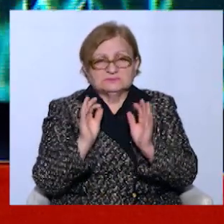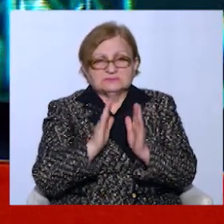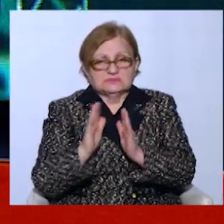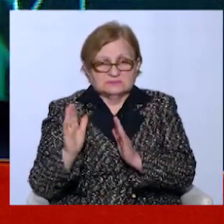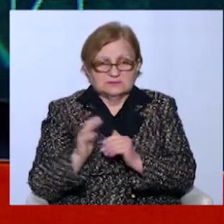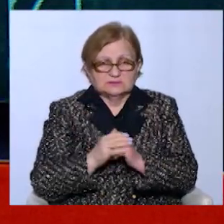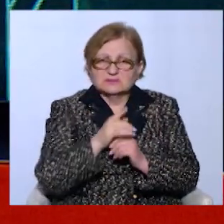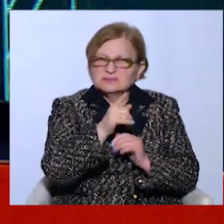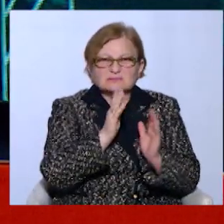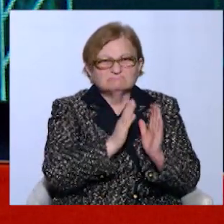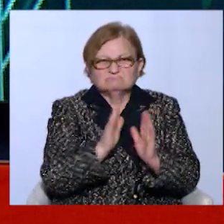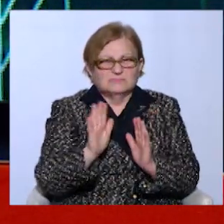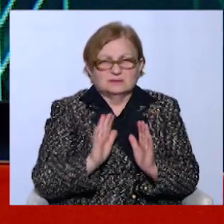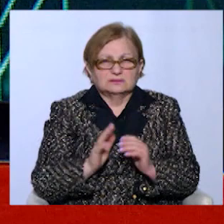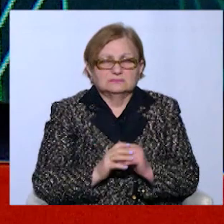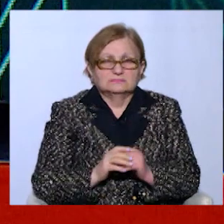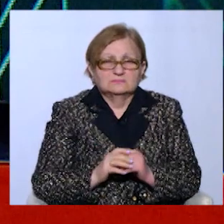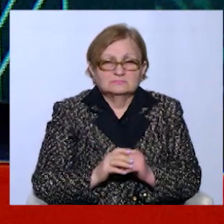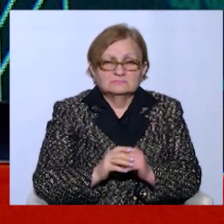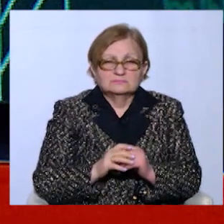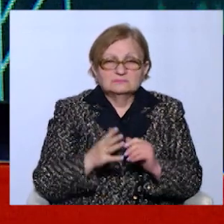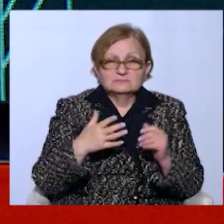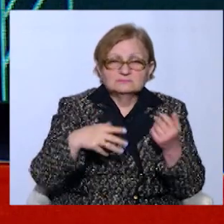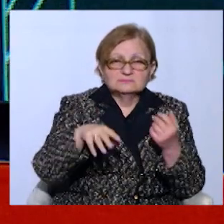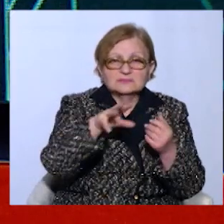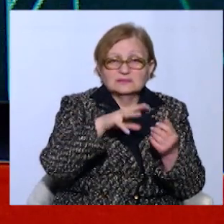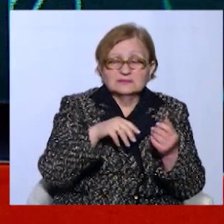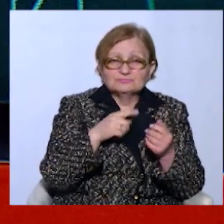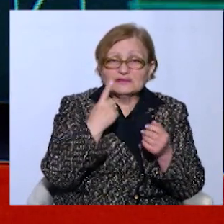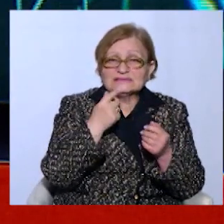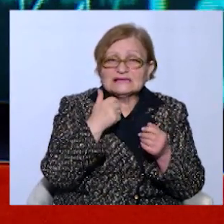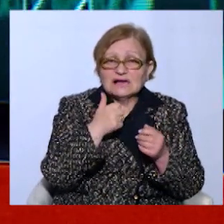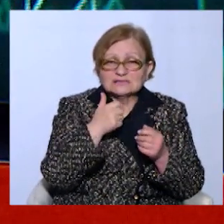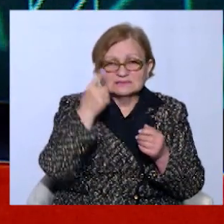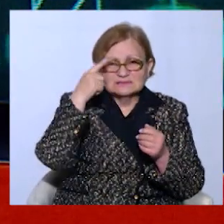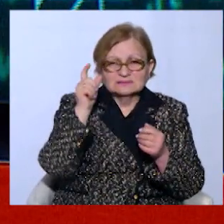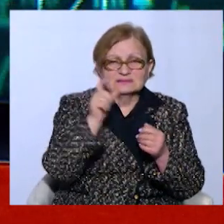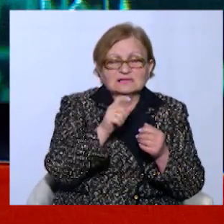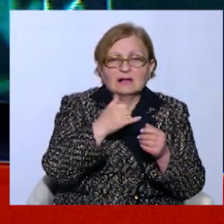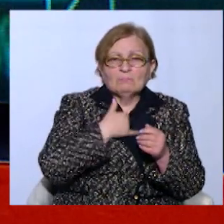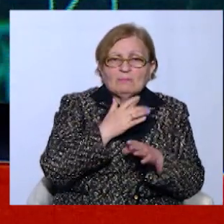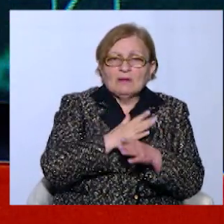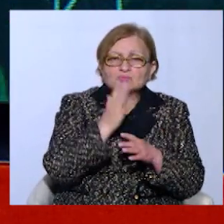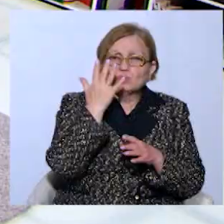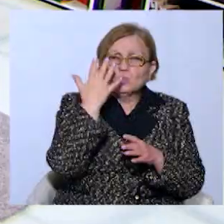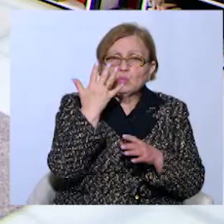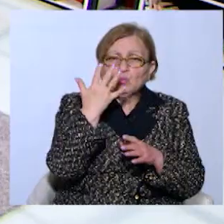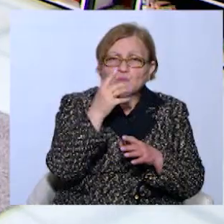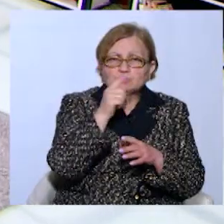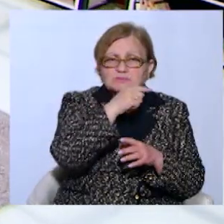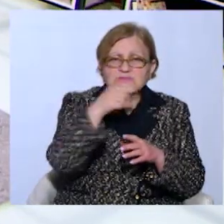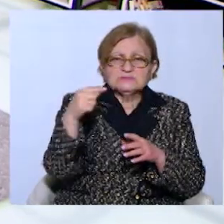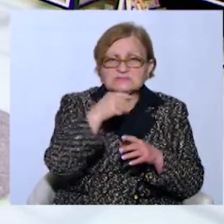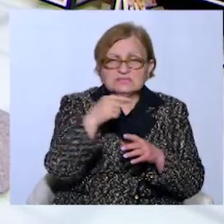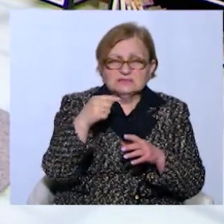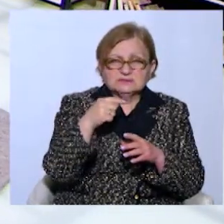კარგი ამოცანა ერთი ყველა კარგია, რატომ ამბობს ამაზე რომ კარგიო? მაქს 5 წილადი და უნდა ამოვარჩი